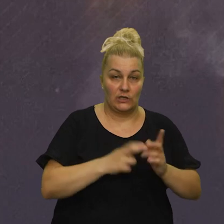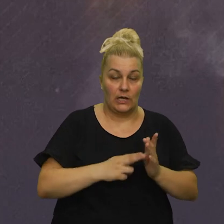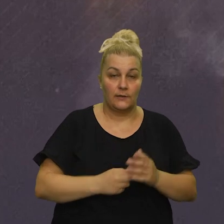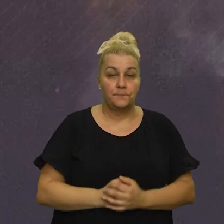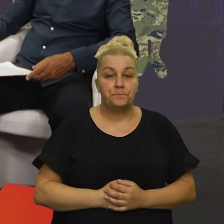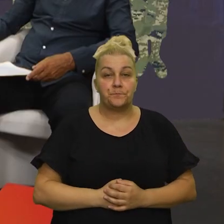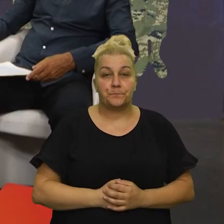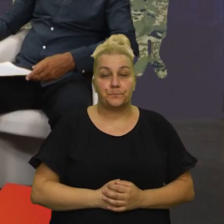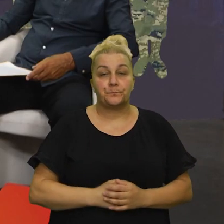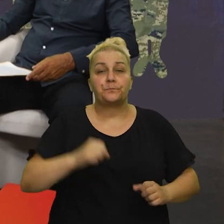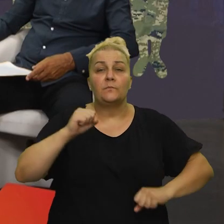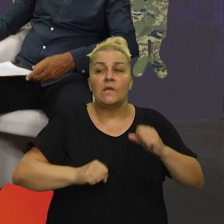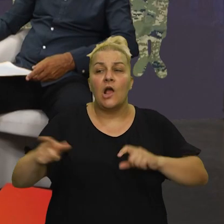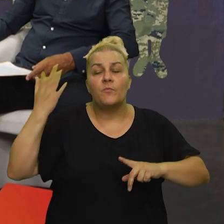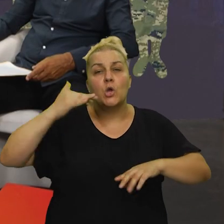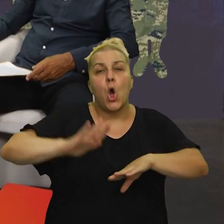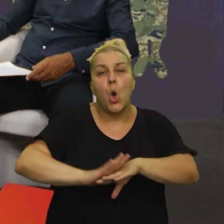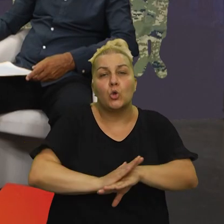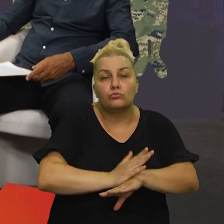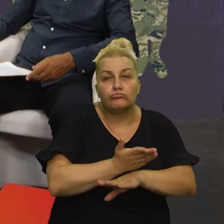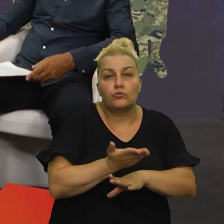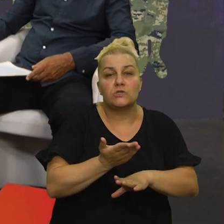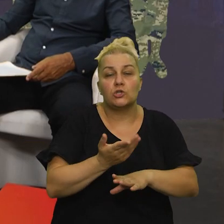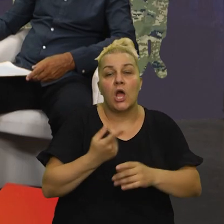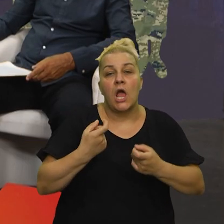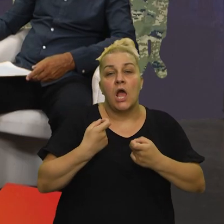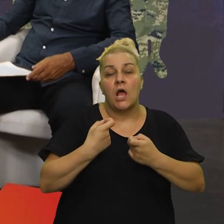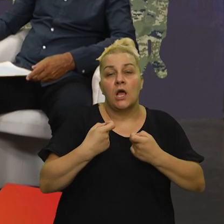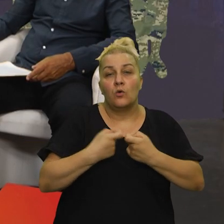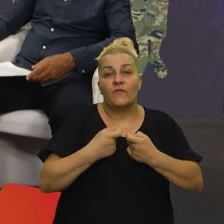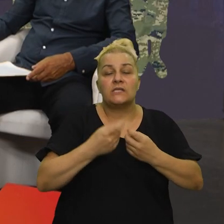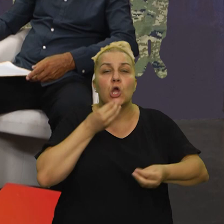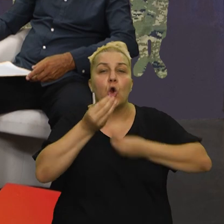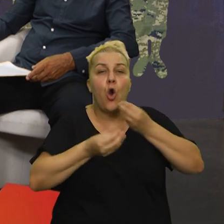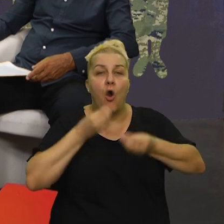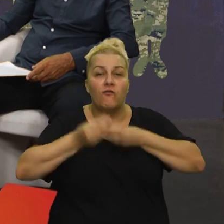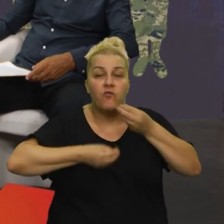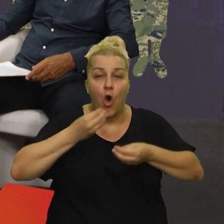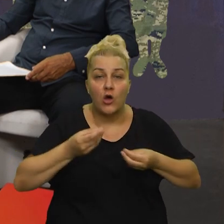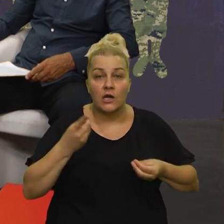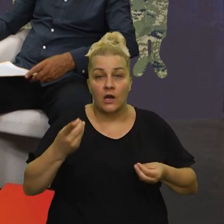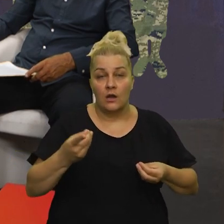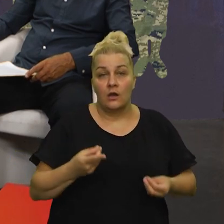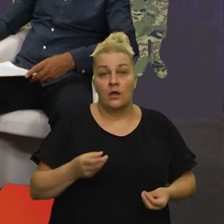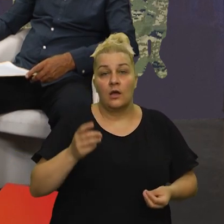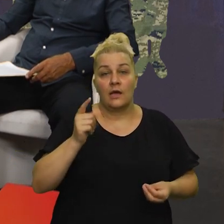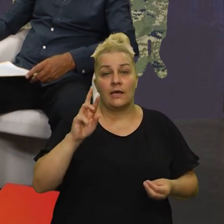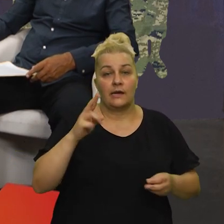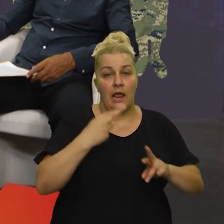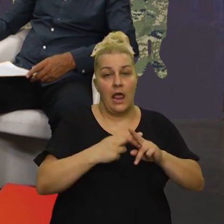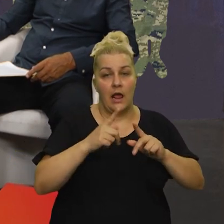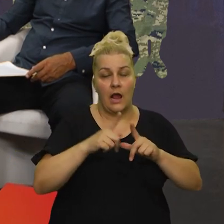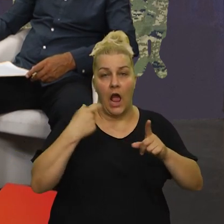se doživjeli govore predstavnika braniteljskih udruga pukovnika Rehaka i